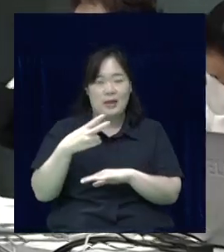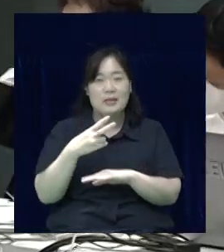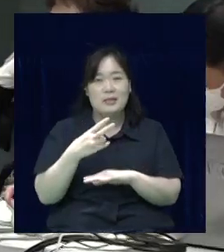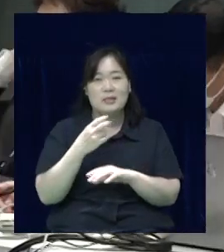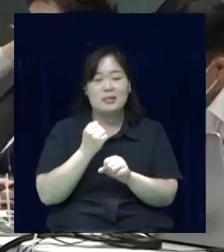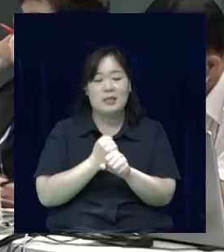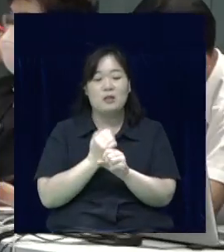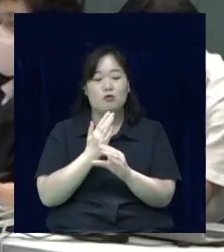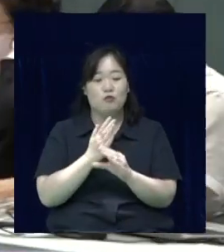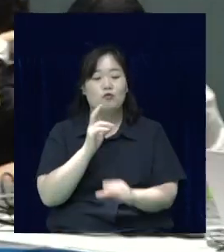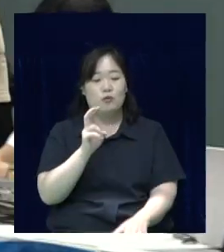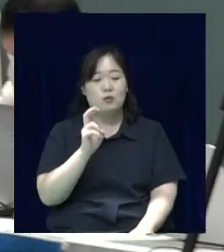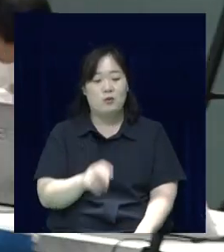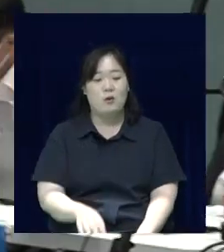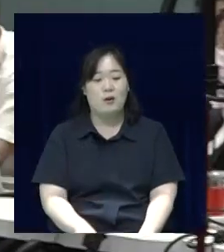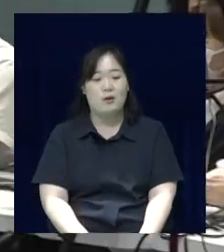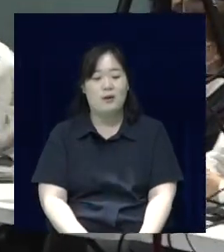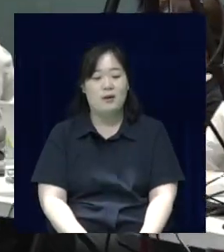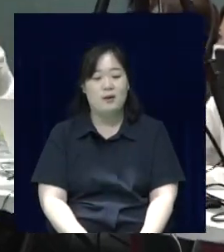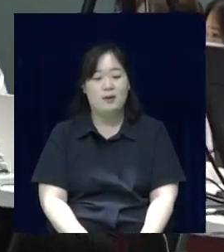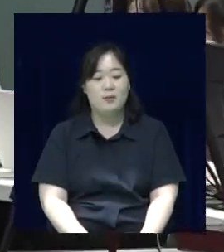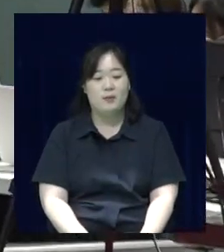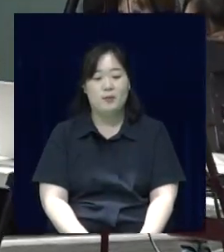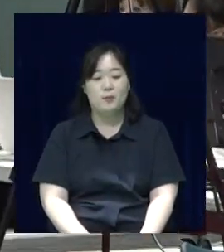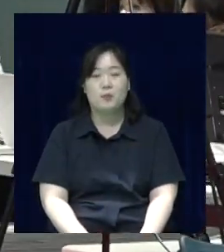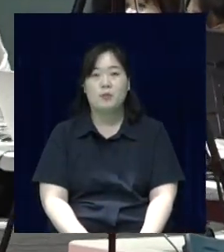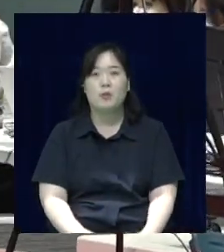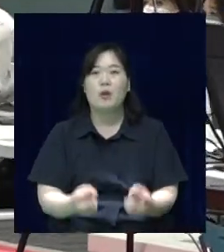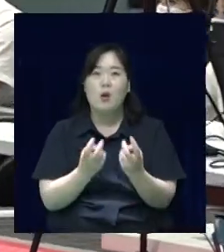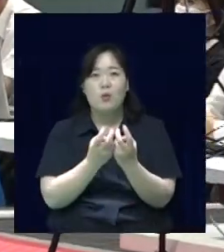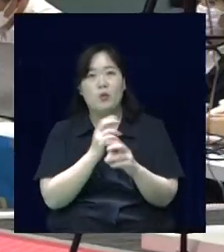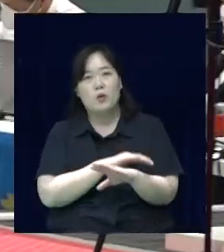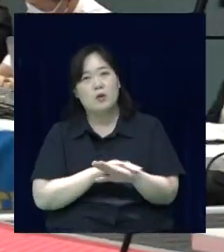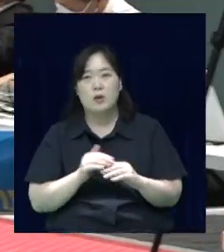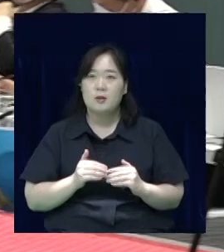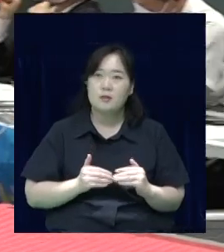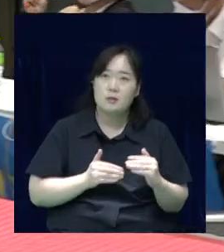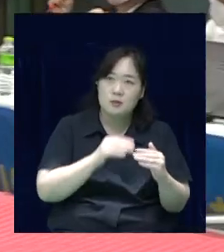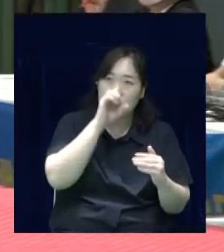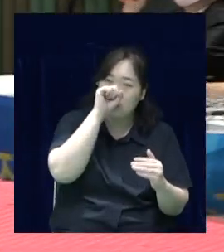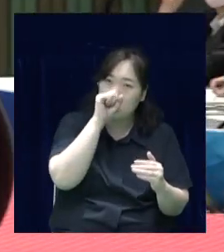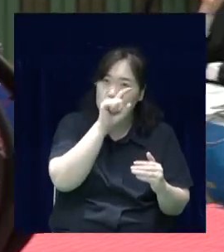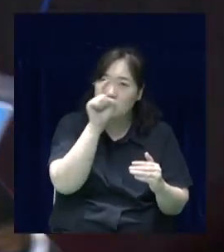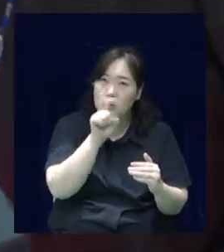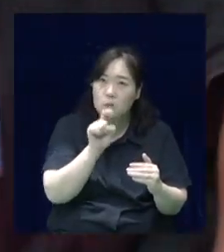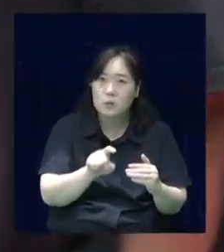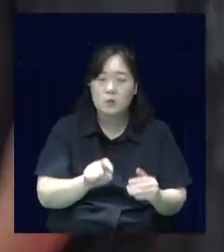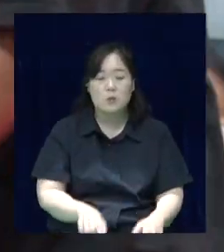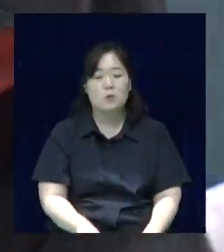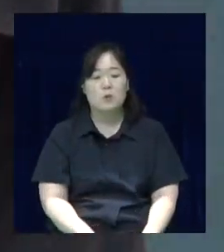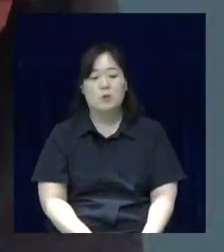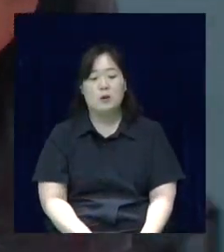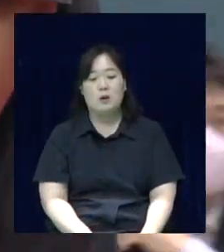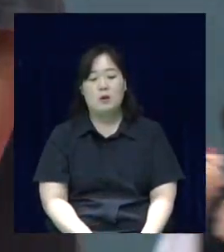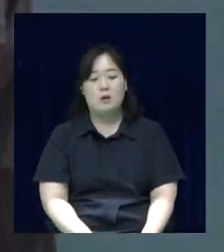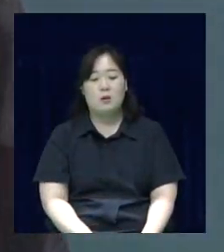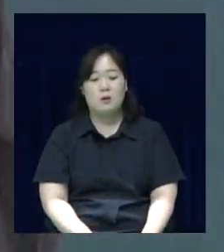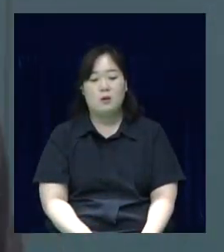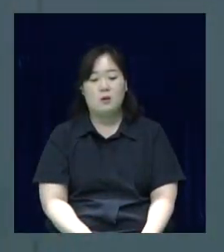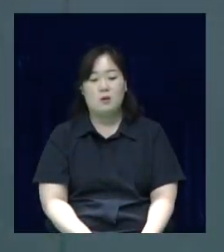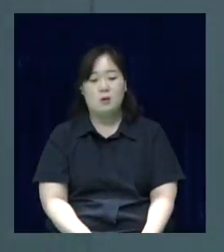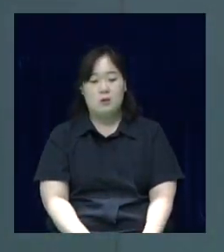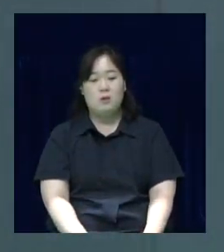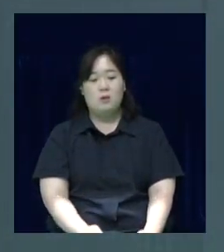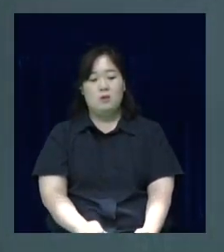그런 가슴이 눌리는 부분, 멈춘 부분에서 좀 어떻게 잘 풀어가야 될까요? 아, 그것은 사실은 여기서보다는 훈련장에서 많이 했어야 됩니다.